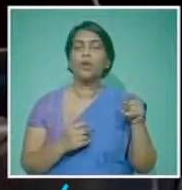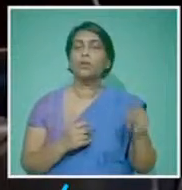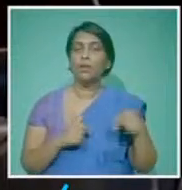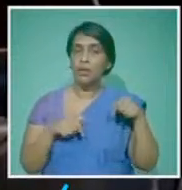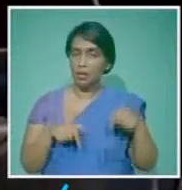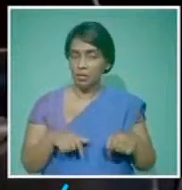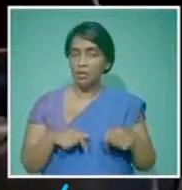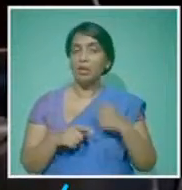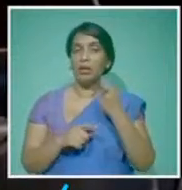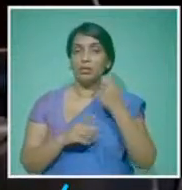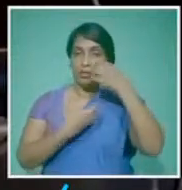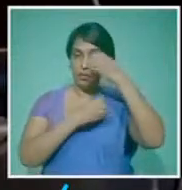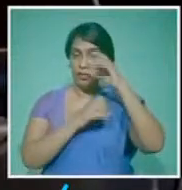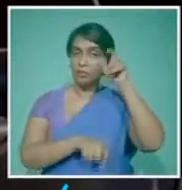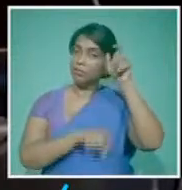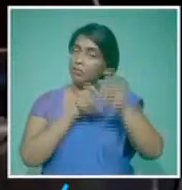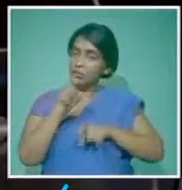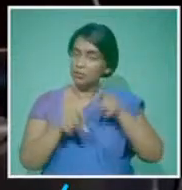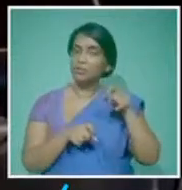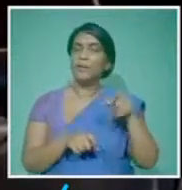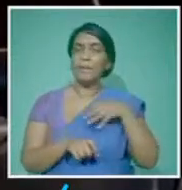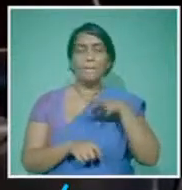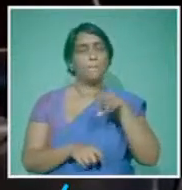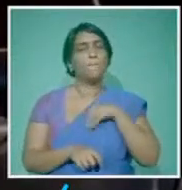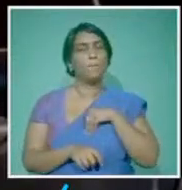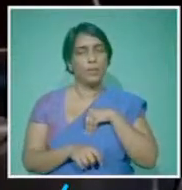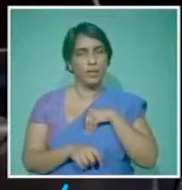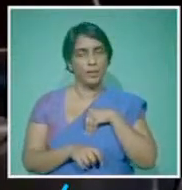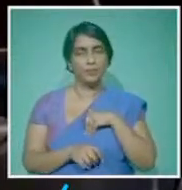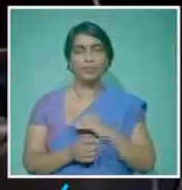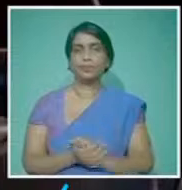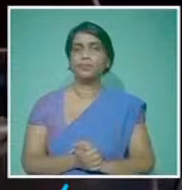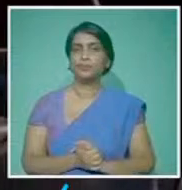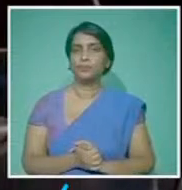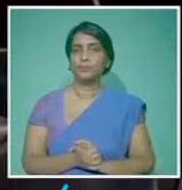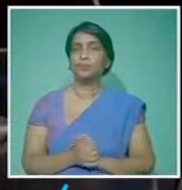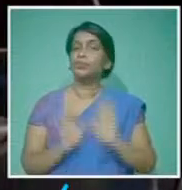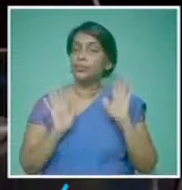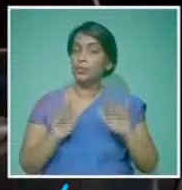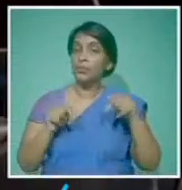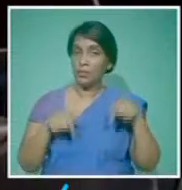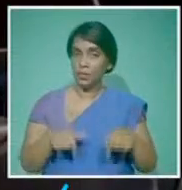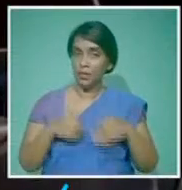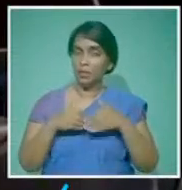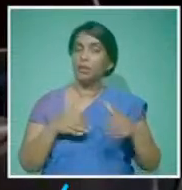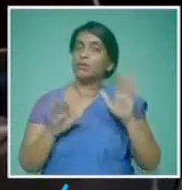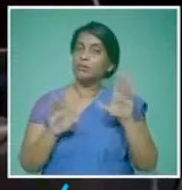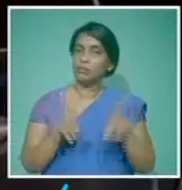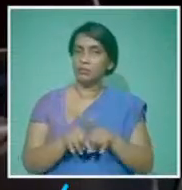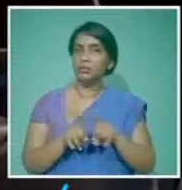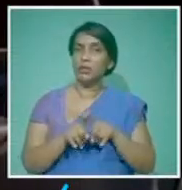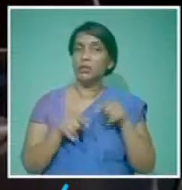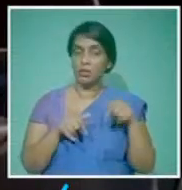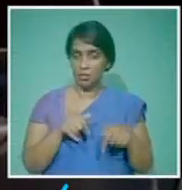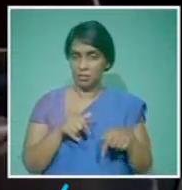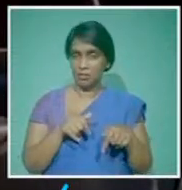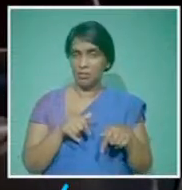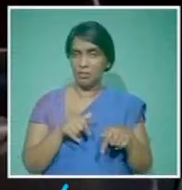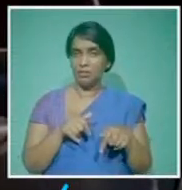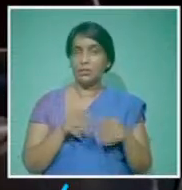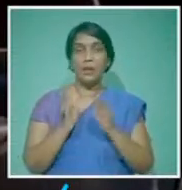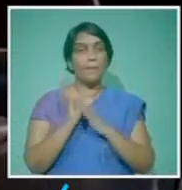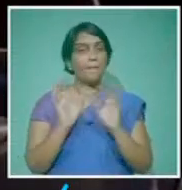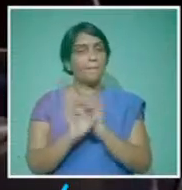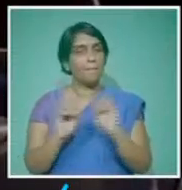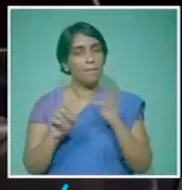දැන් ආර්ථික විද්‍යාඥයන් උනත් පිළිගන්න දෙයක්. නමුත් අද වෙනකොට උනත් අද මාධ්‍ය